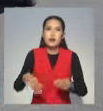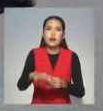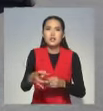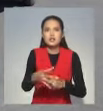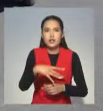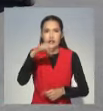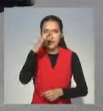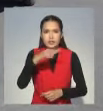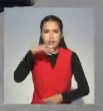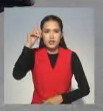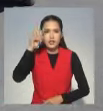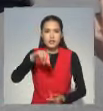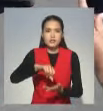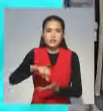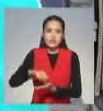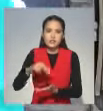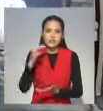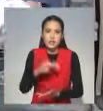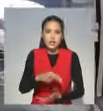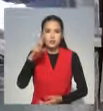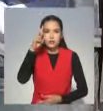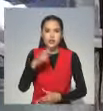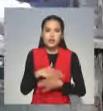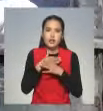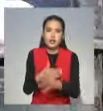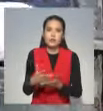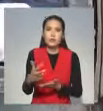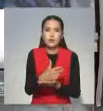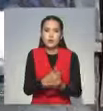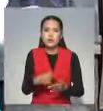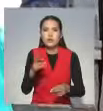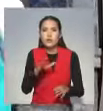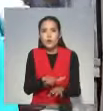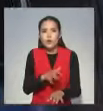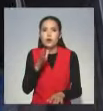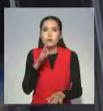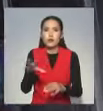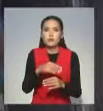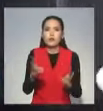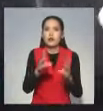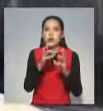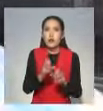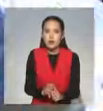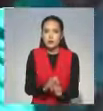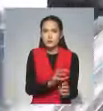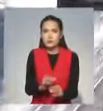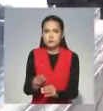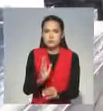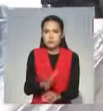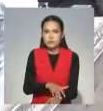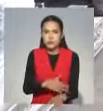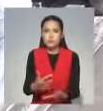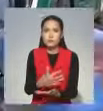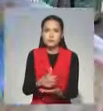областях Казахстана подключились к акции. Гуманитарную помощь будут собирать до тех пор, пока в ней будут нуждаться пожарные и местные жители.